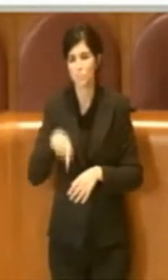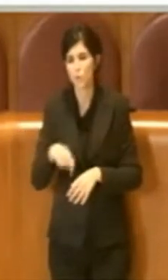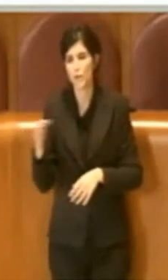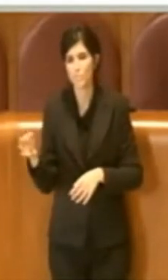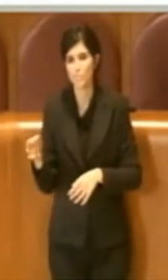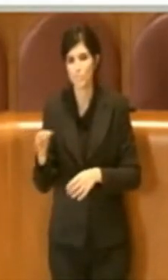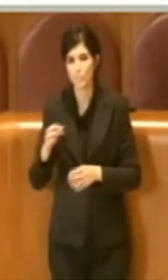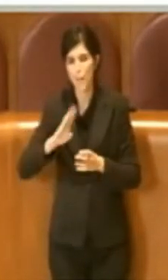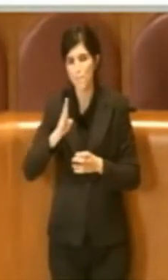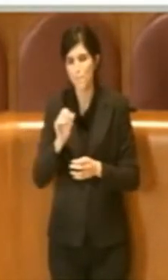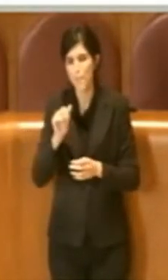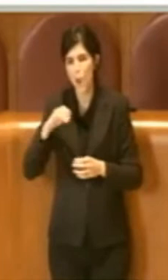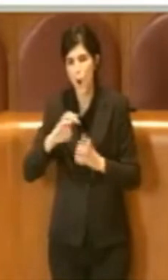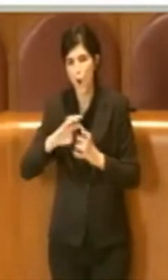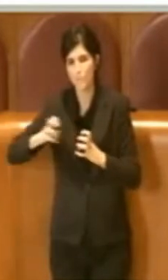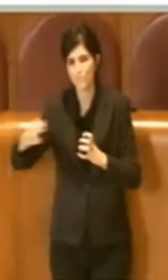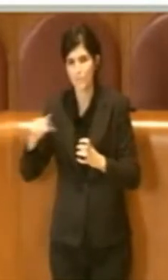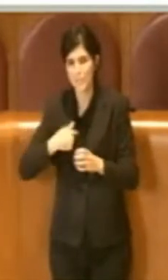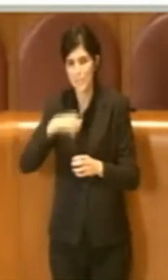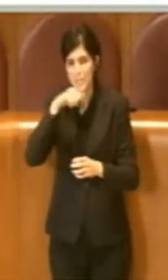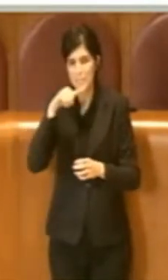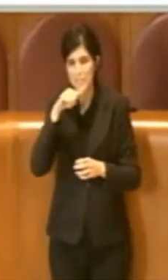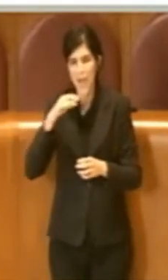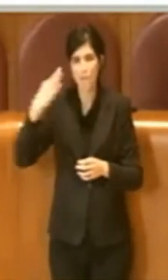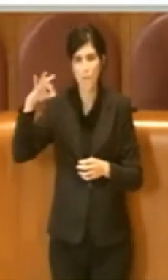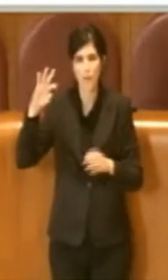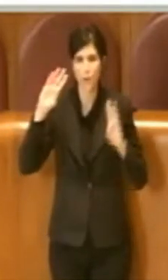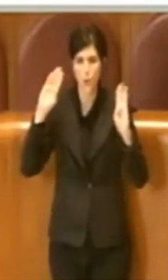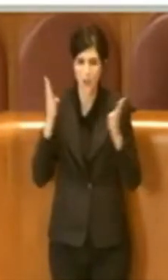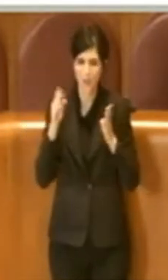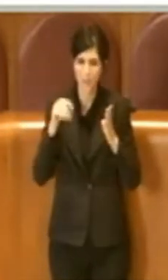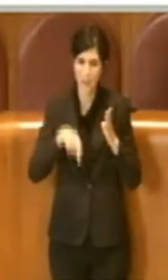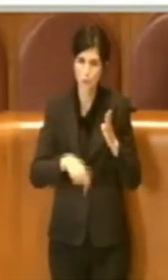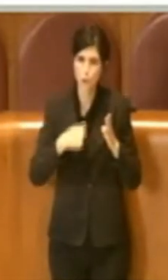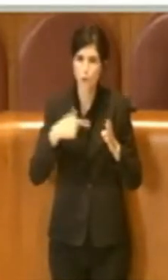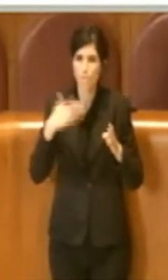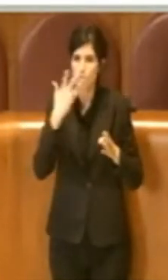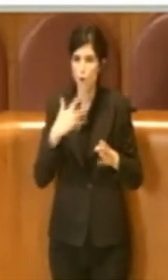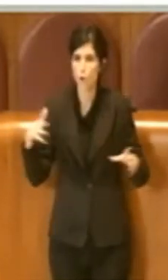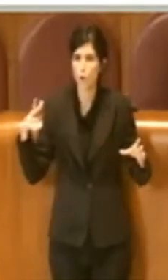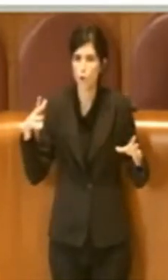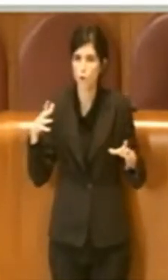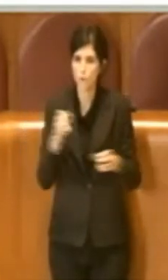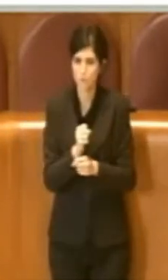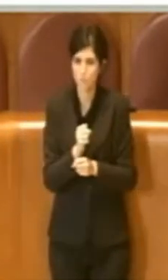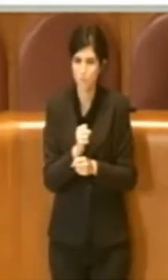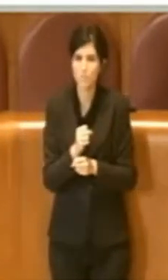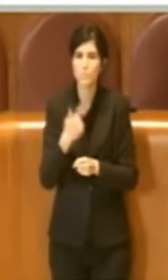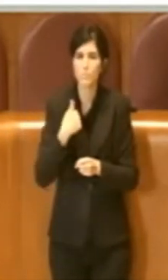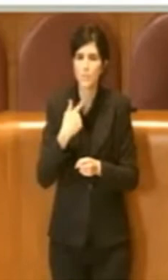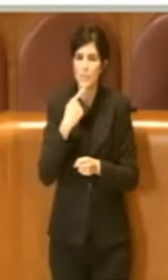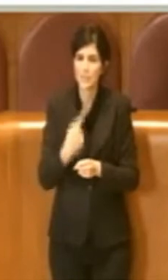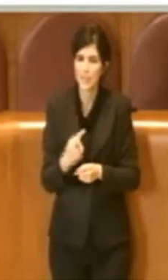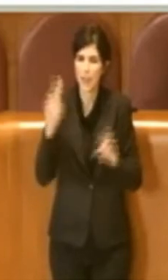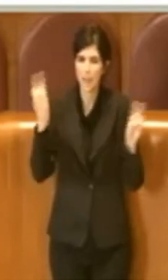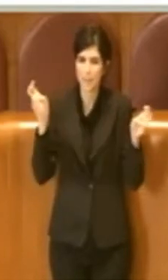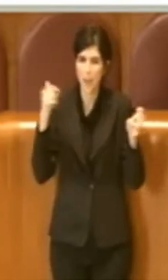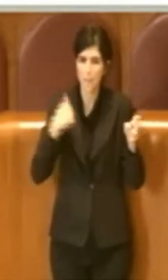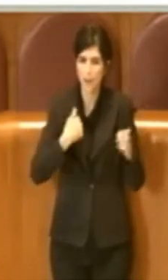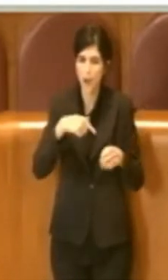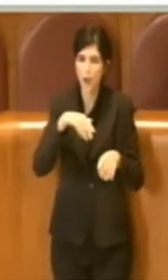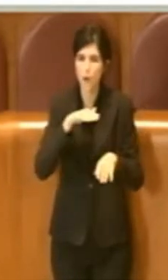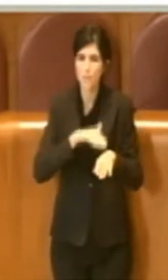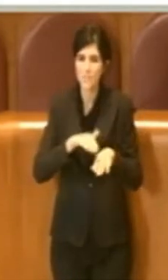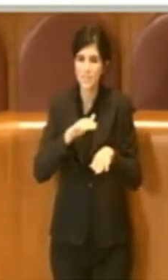posta un'attenzione molto particolare e molto attenta. Ecco, questo per concludere un po' questo tema, per aggiungere qualcosa che potrebbe essere utile